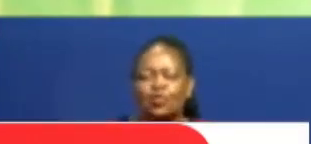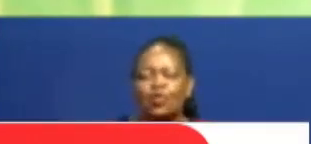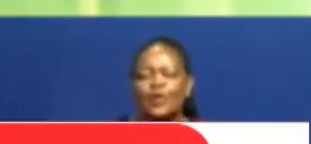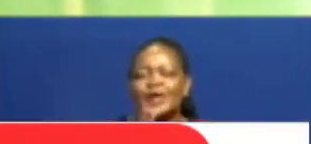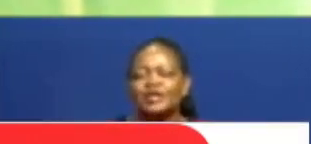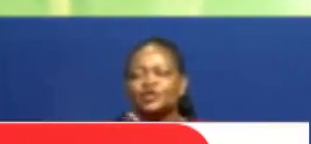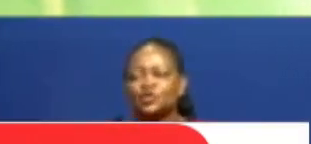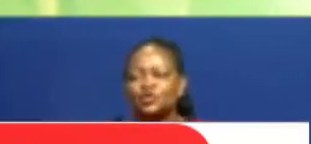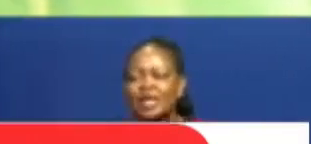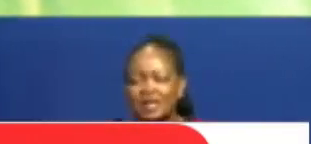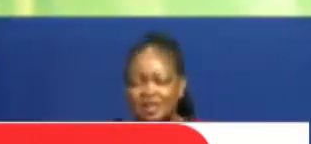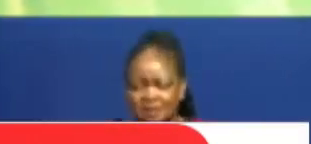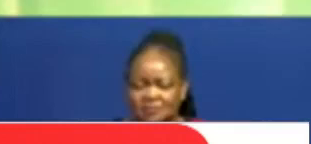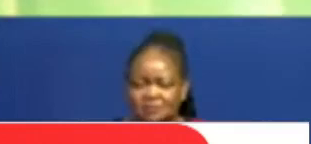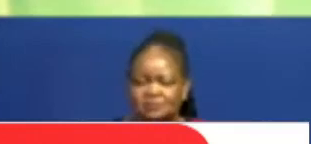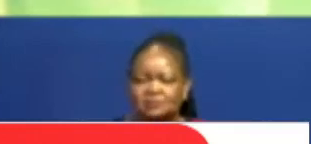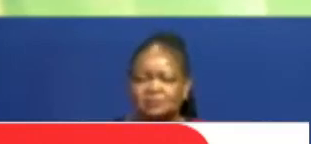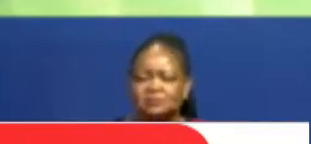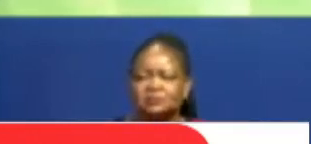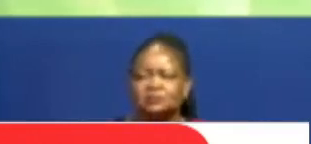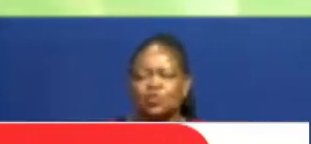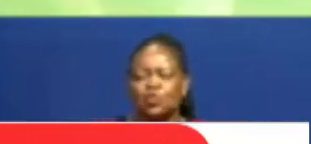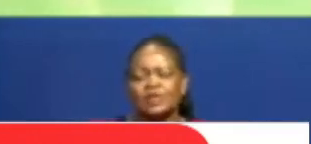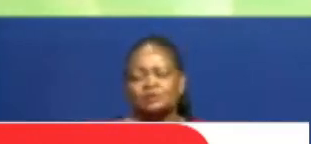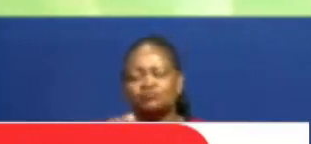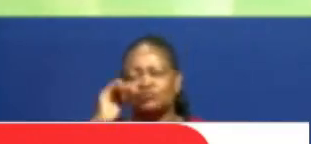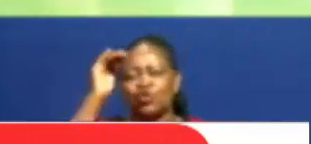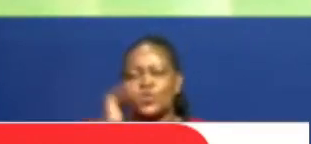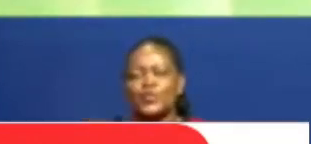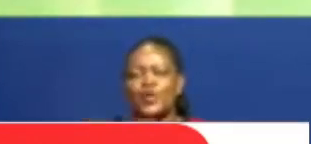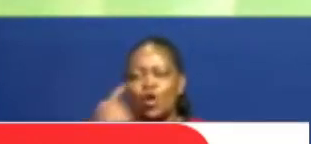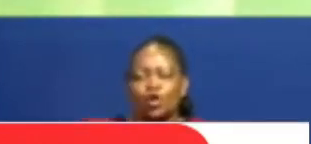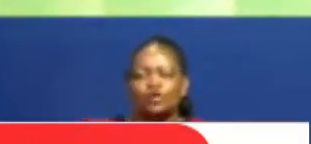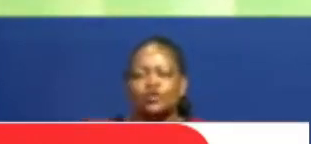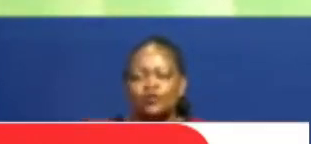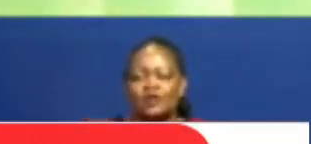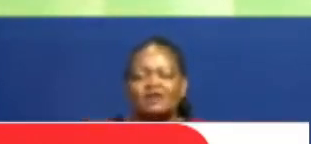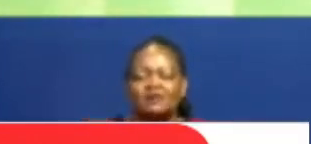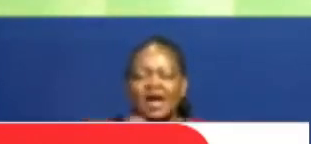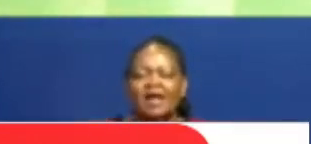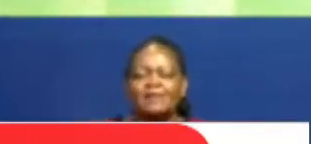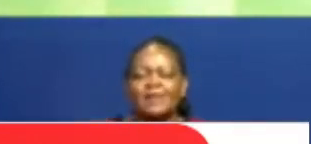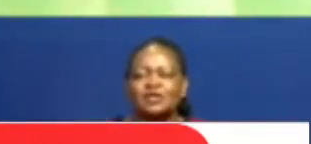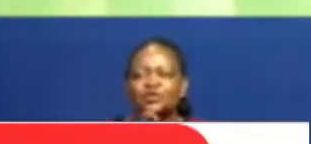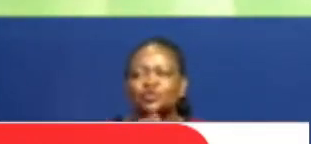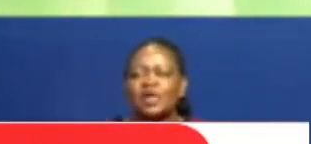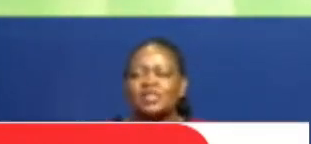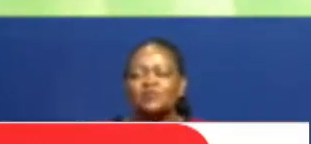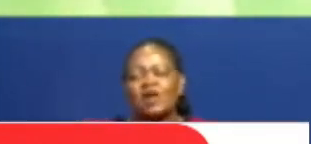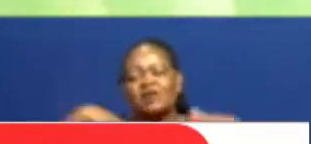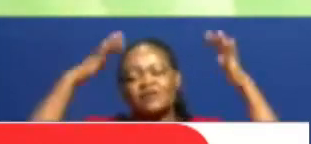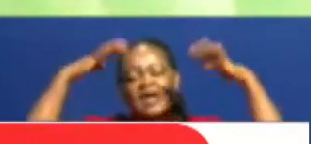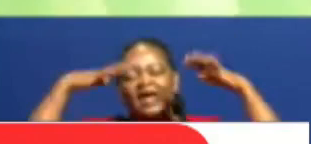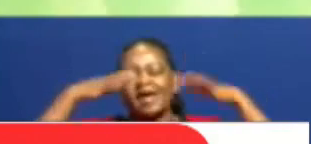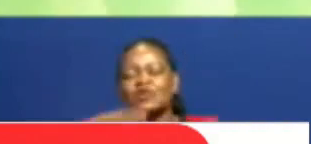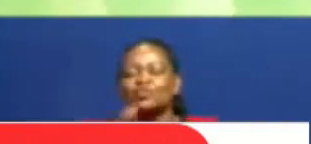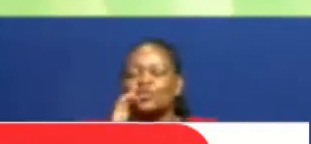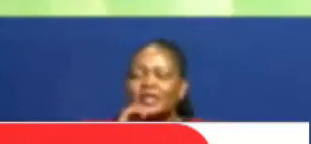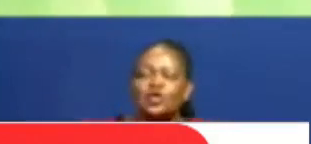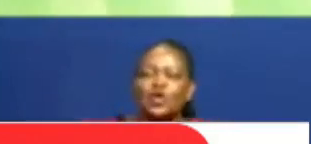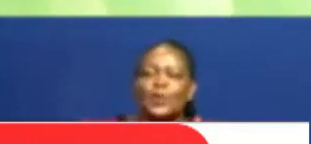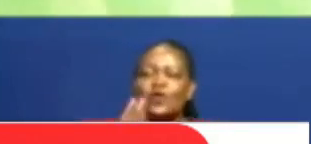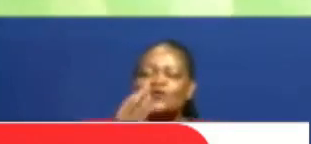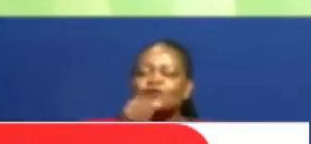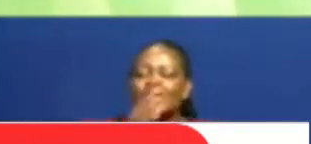kuhakikisha ya kwamba tunapunguza gharama ya maisha kwa kuhakikisha kwamba kuna mvua na maji, tuzalishe chakula